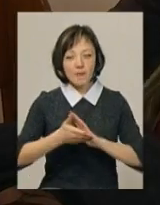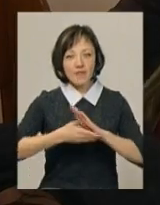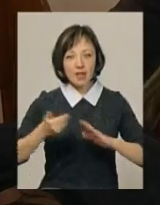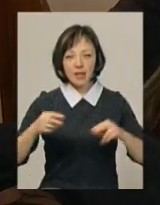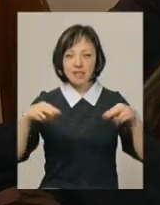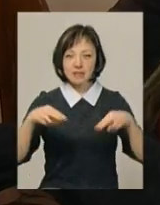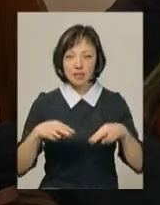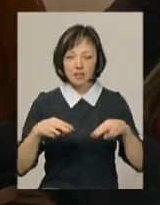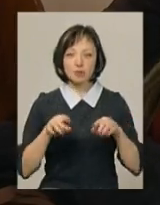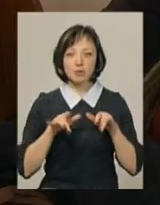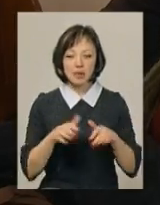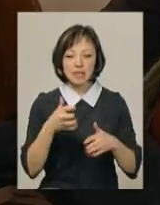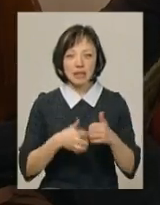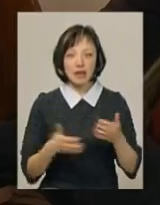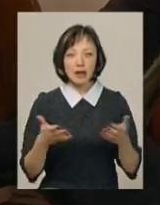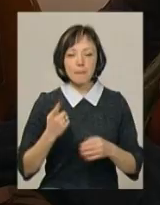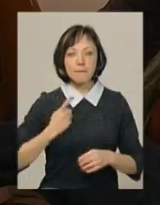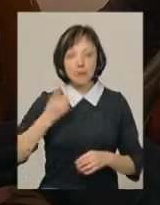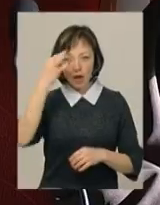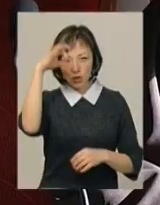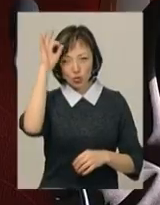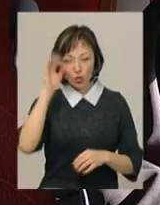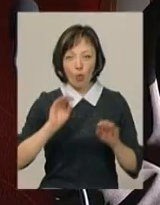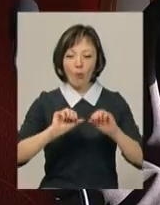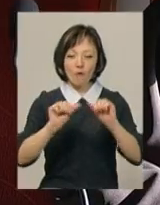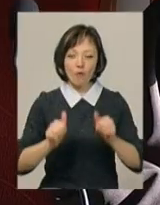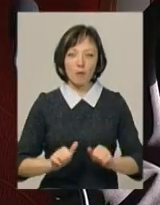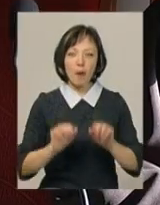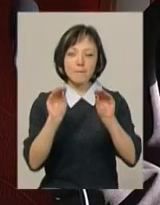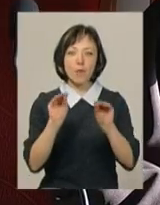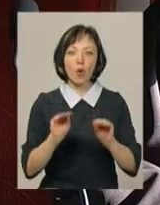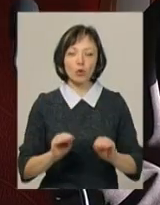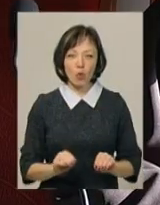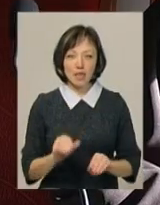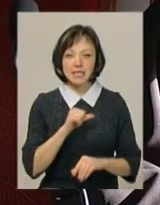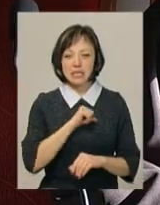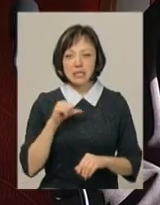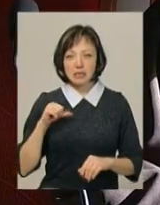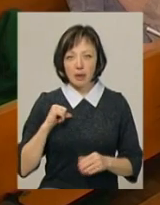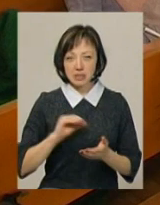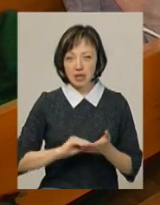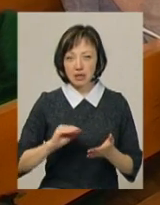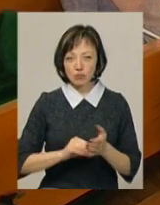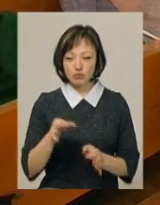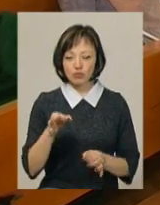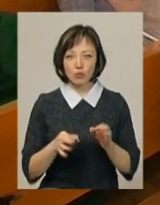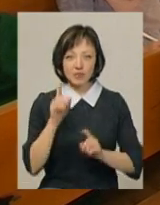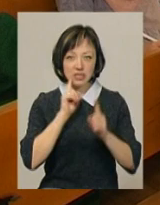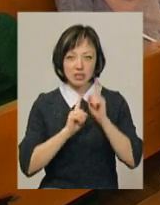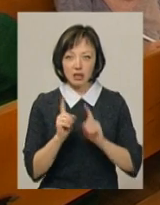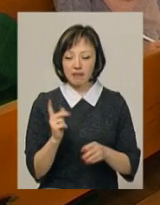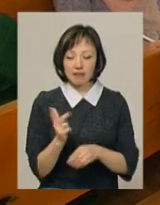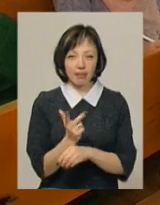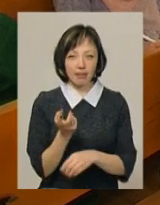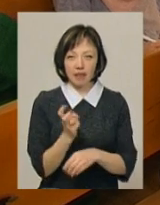викликали свідків у справі, серед яких і патрульний, який оформлював адмінпротокол. Сам же Михайло Кривак на судове засідання втретє не